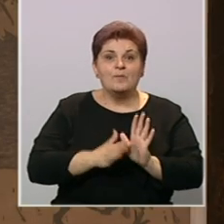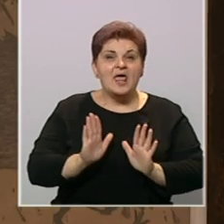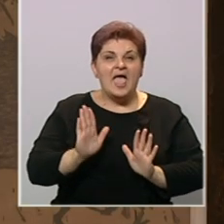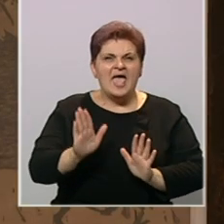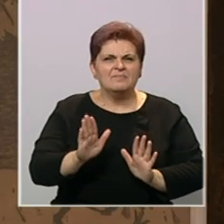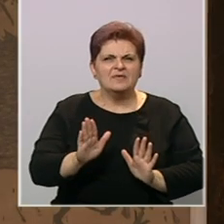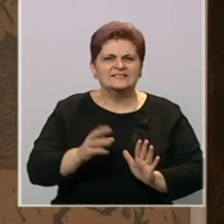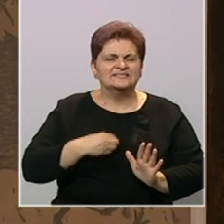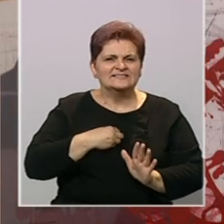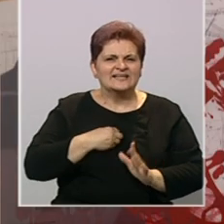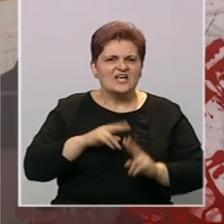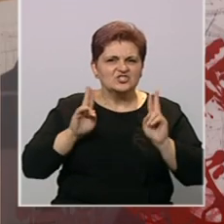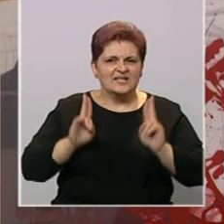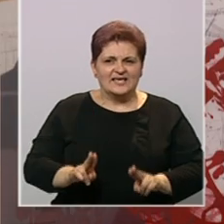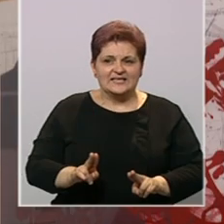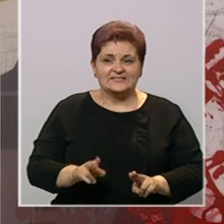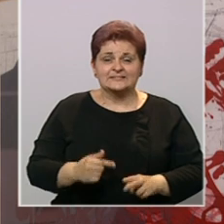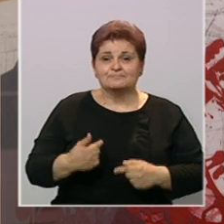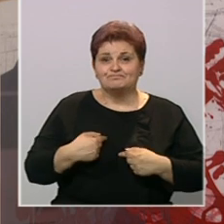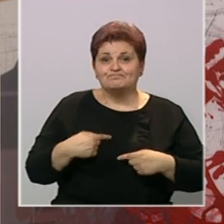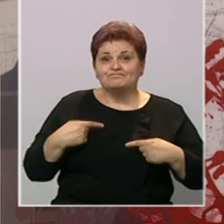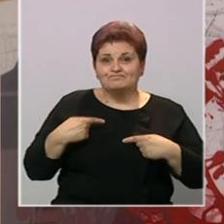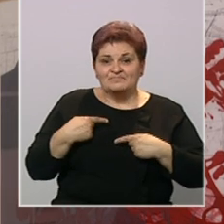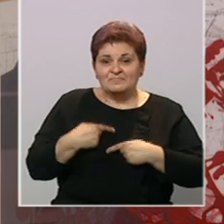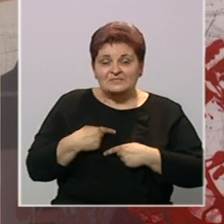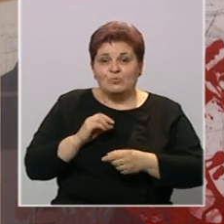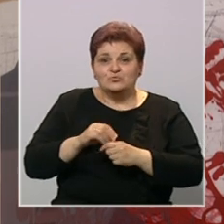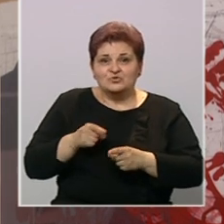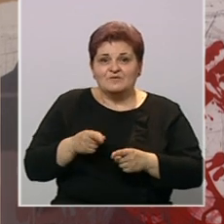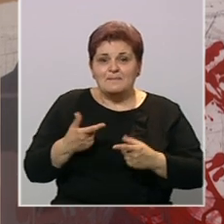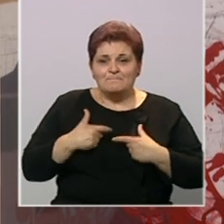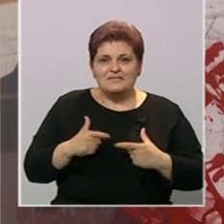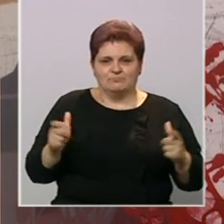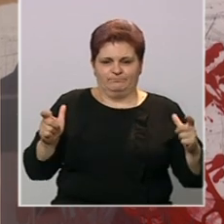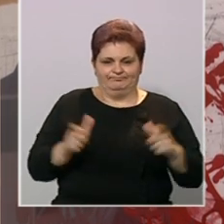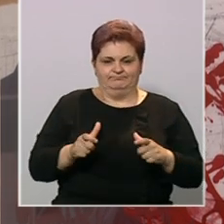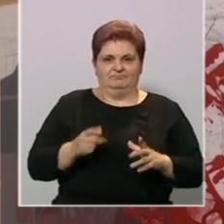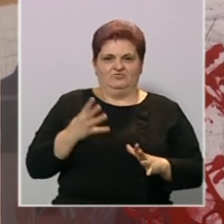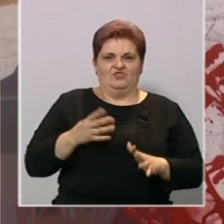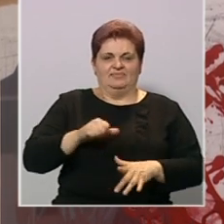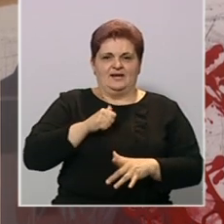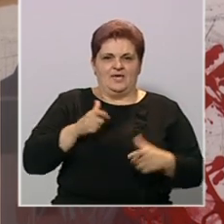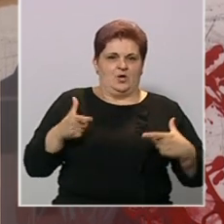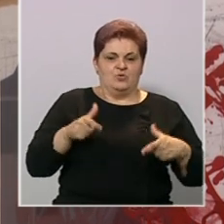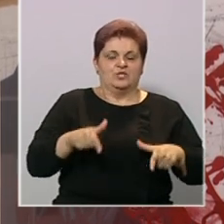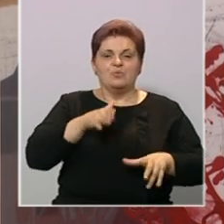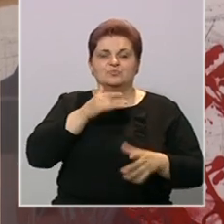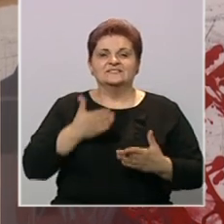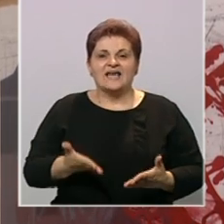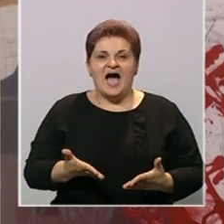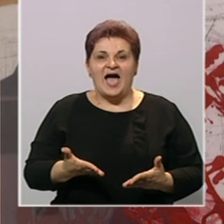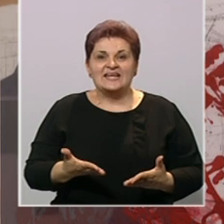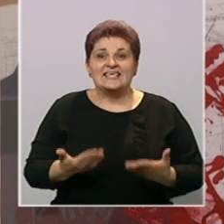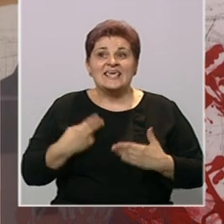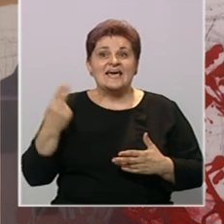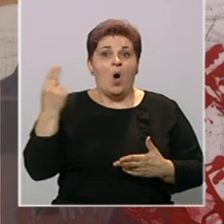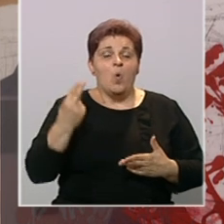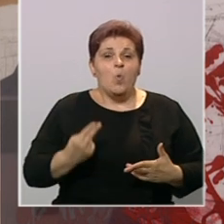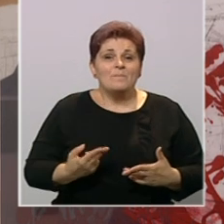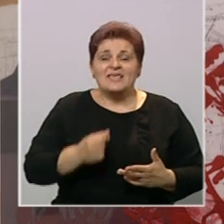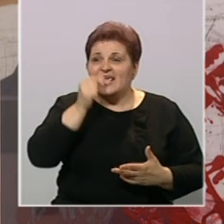surove realnosti. Bili smo, nažalost, sudionici, bili smo zarobljeni ovdje 4 godine u Sarajevu i kao umjetnici,